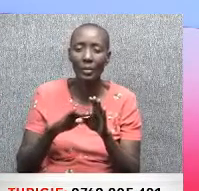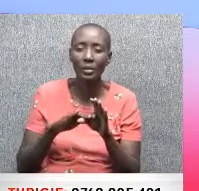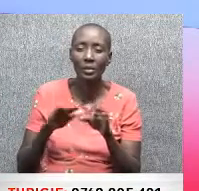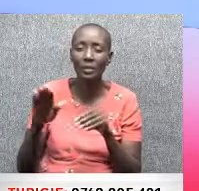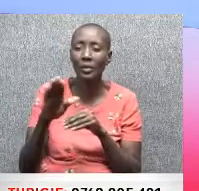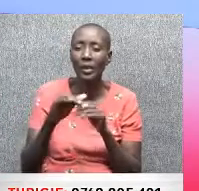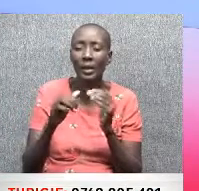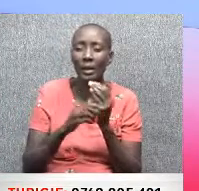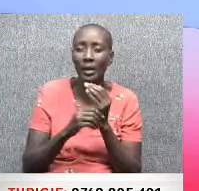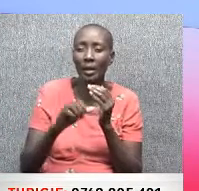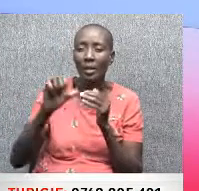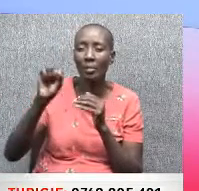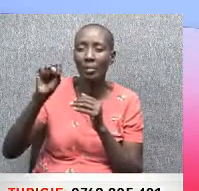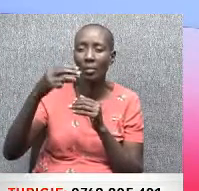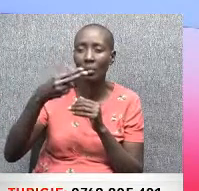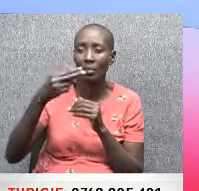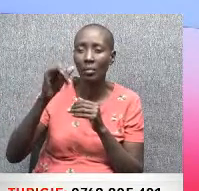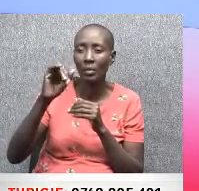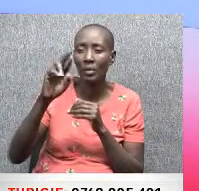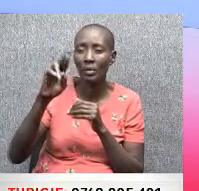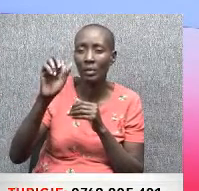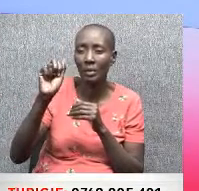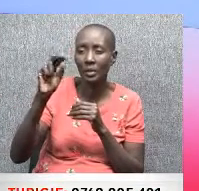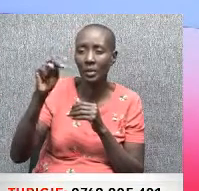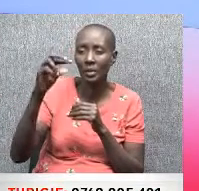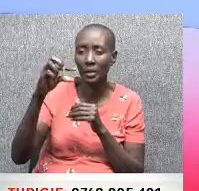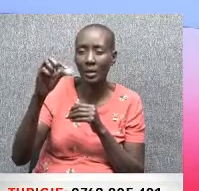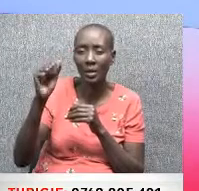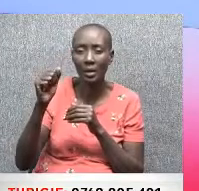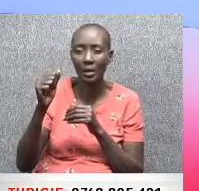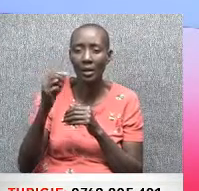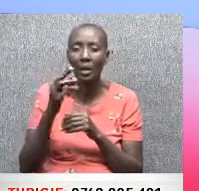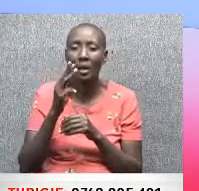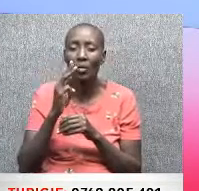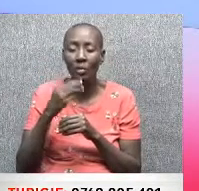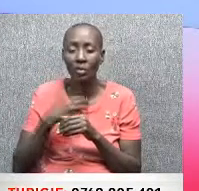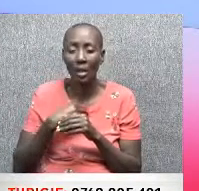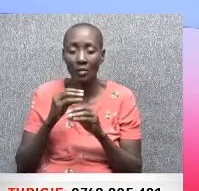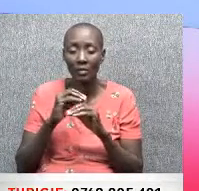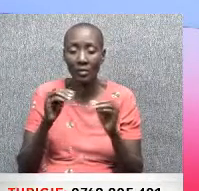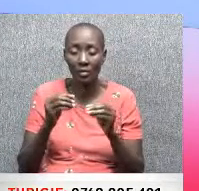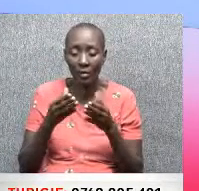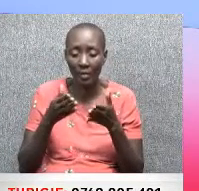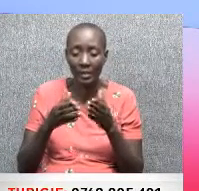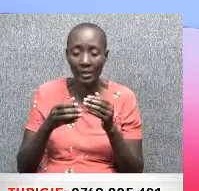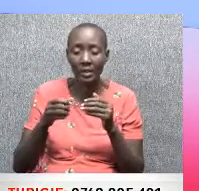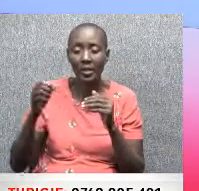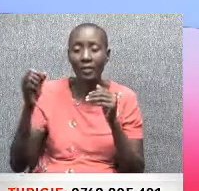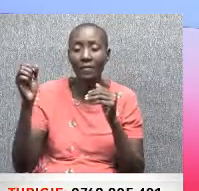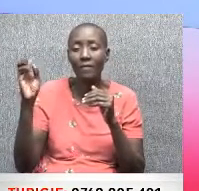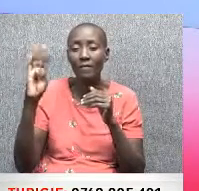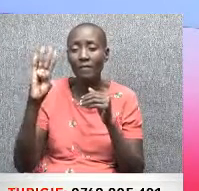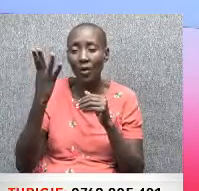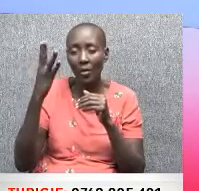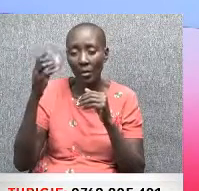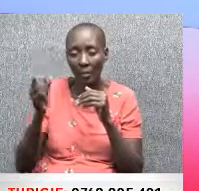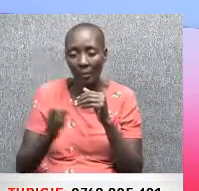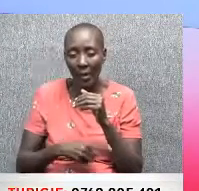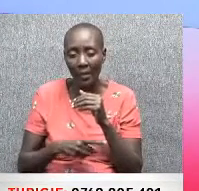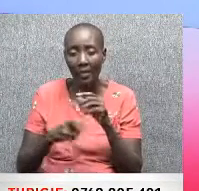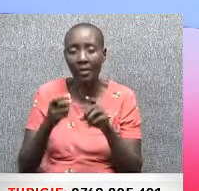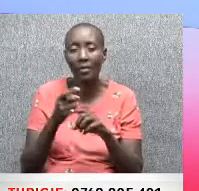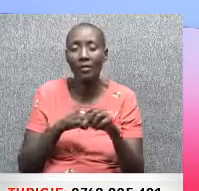wamelalamikia ukosefu wa maji, huku ukiwa ni mwezi wa 4 tangu tatizo hilo lilipoanza. Siku za hivi